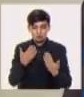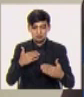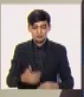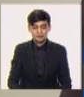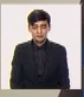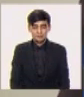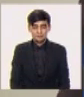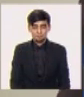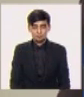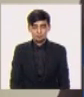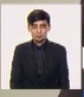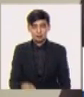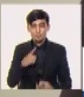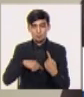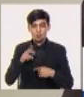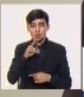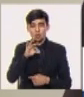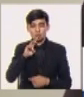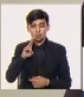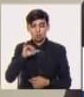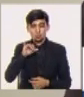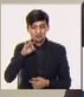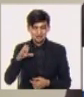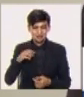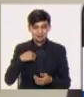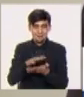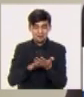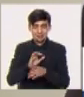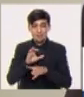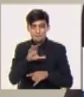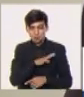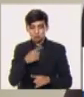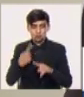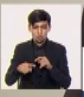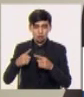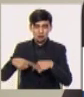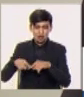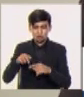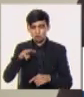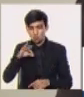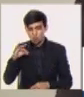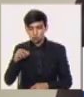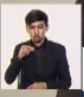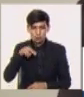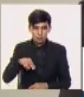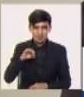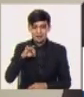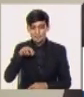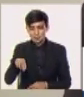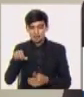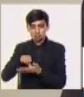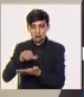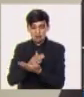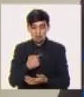Мы подаем, например, на конкурс. Помимо нас участвуют и какие-то другие организации, ТО, ЧП, ИП и так